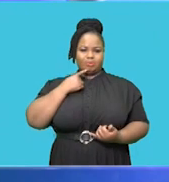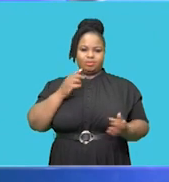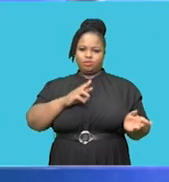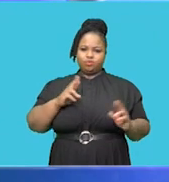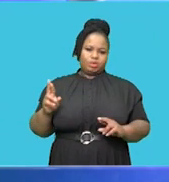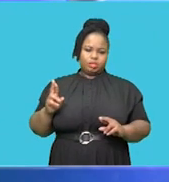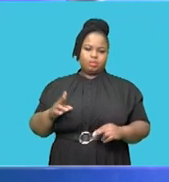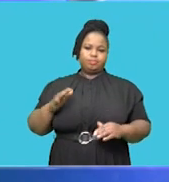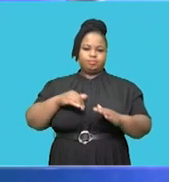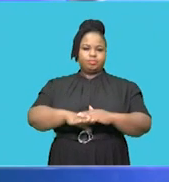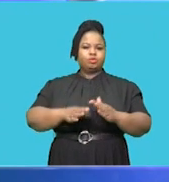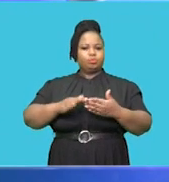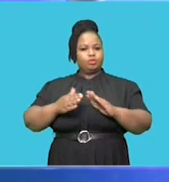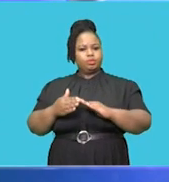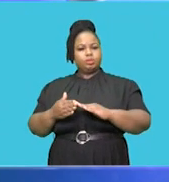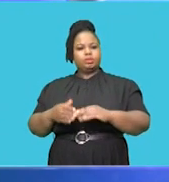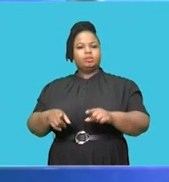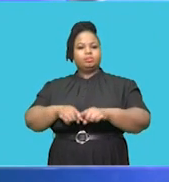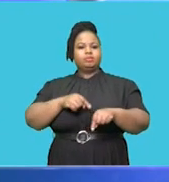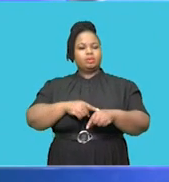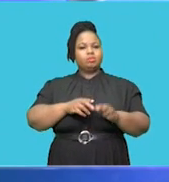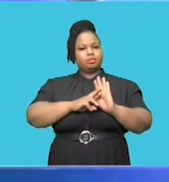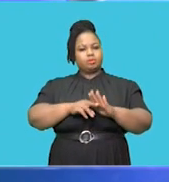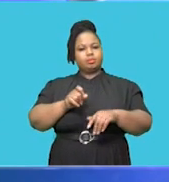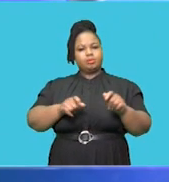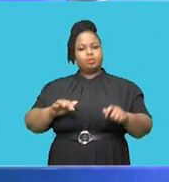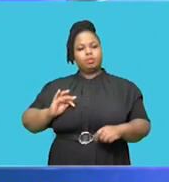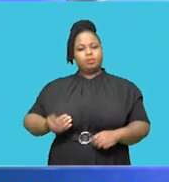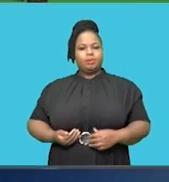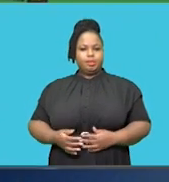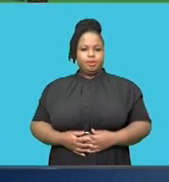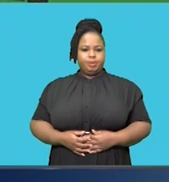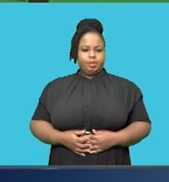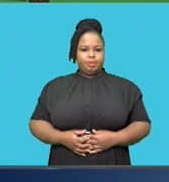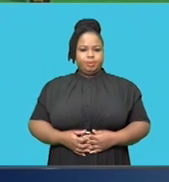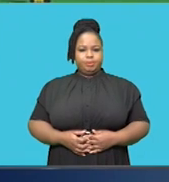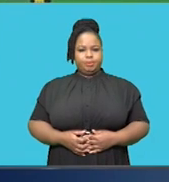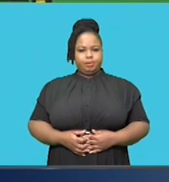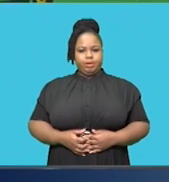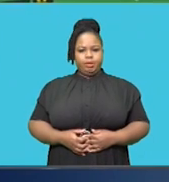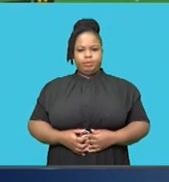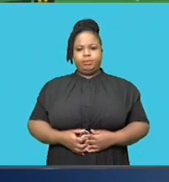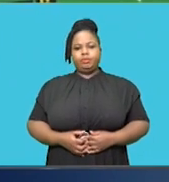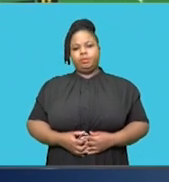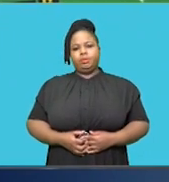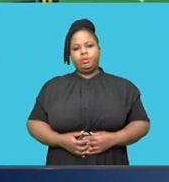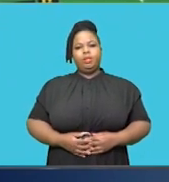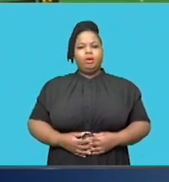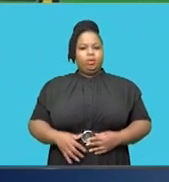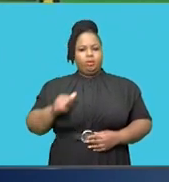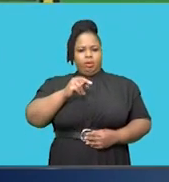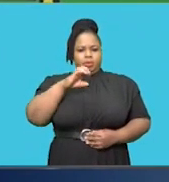ukuba semphakathini likhonze ngenkathi liyizwi labantu besifazane. Umbutho wamanina